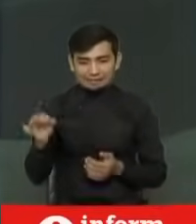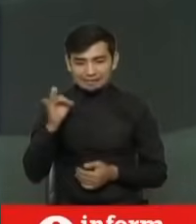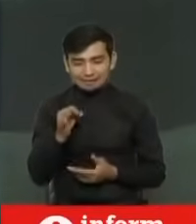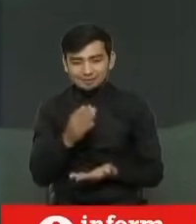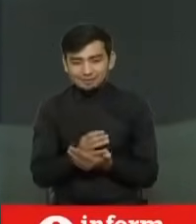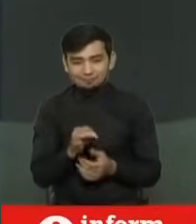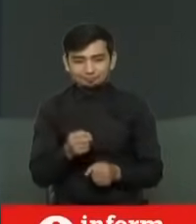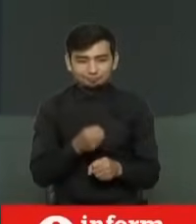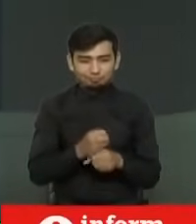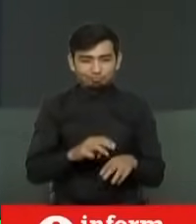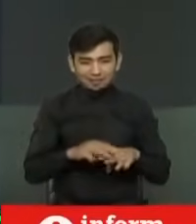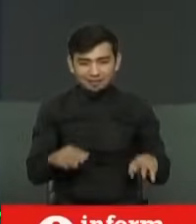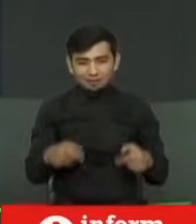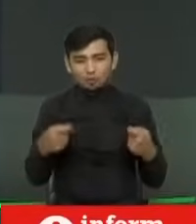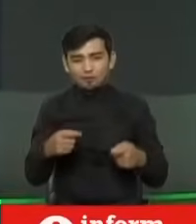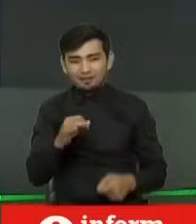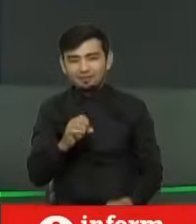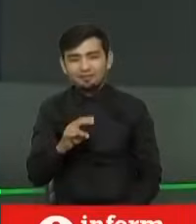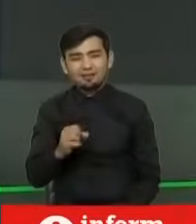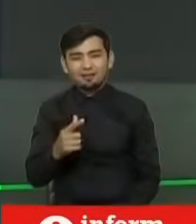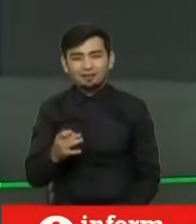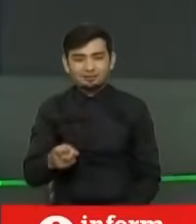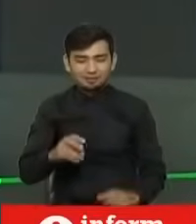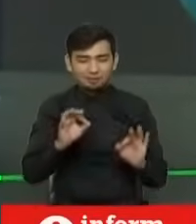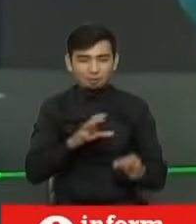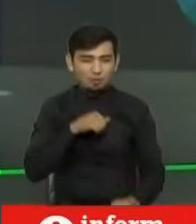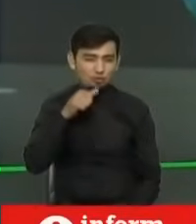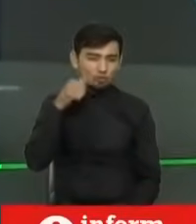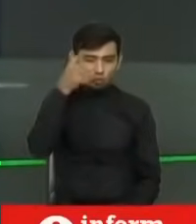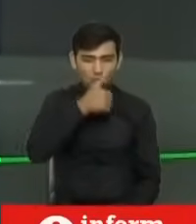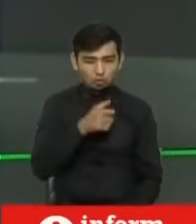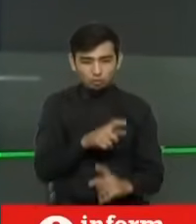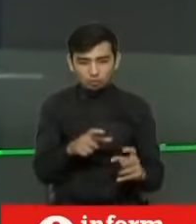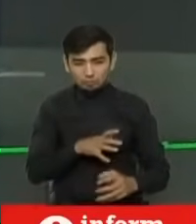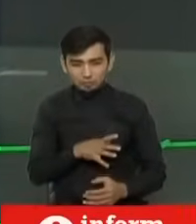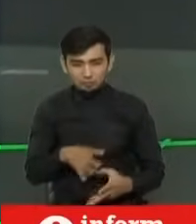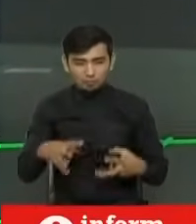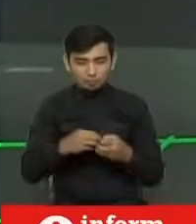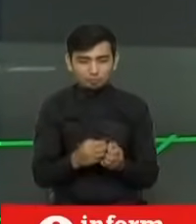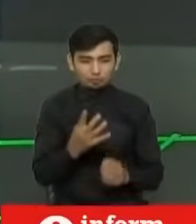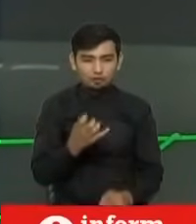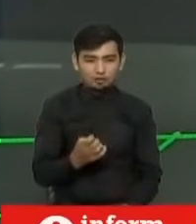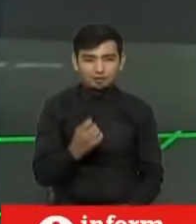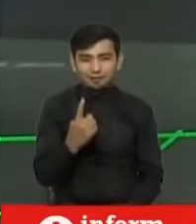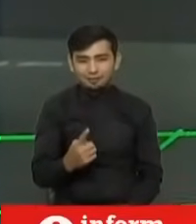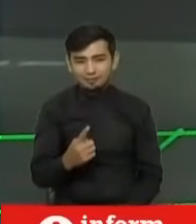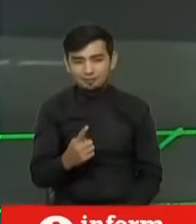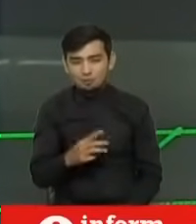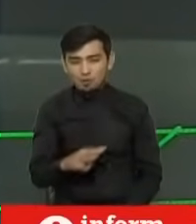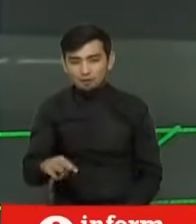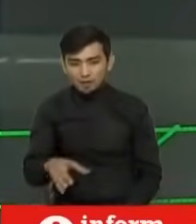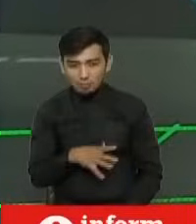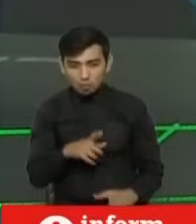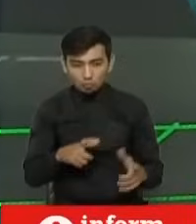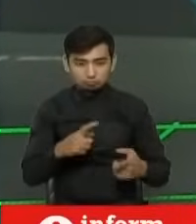вывод сделали в Министерстве торговли и интеграции если в прошлом году в пользу потребителей взыскали 411 млн тенге то в